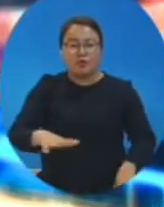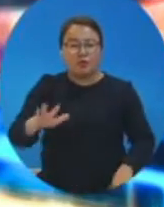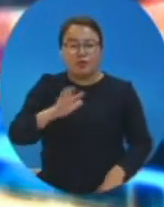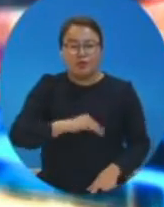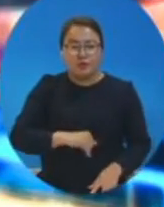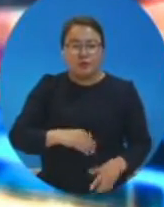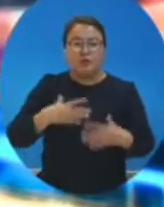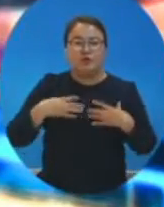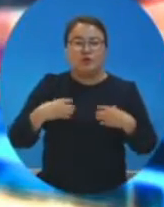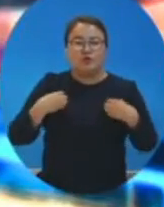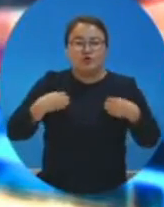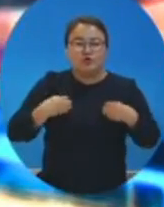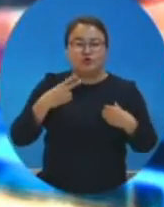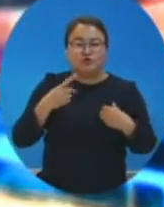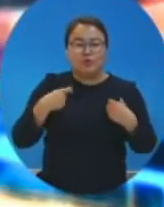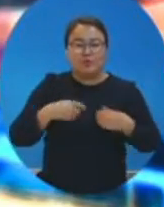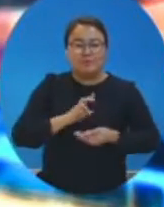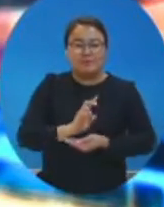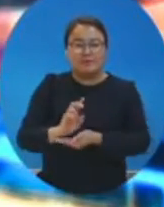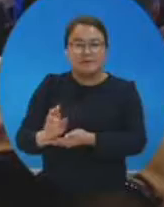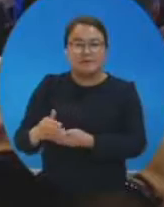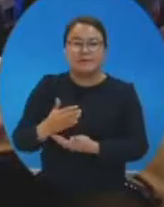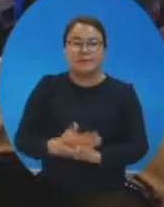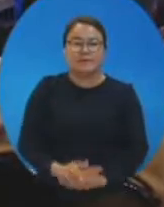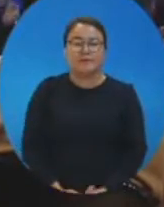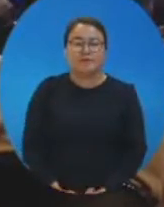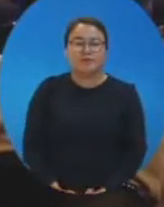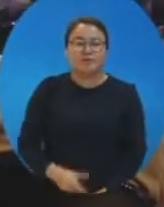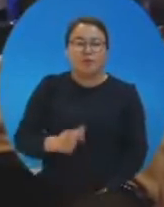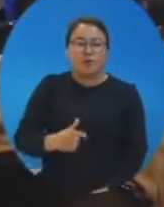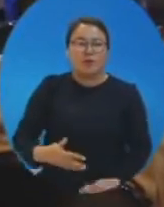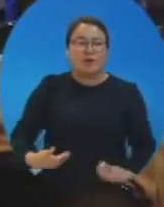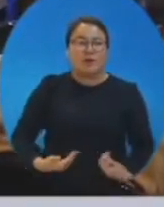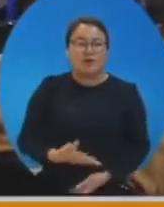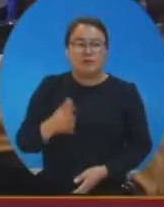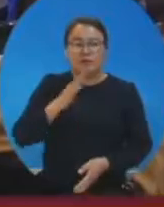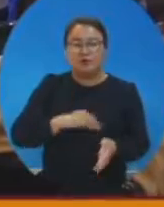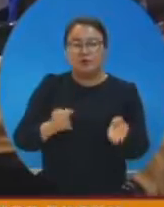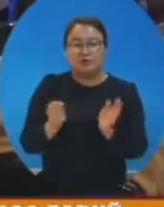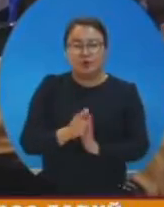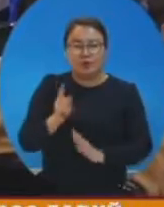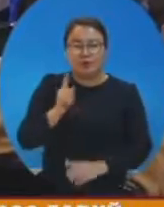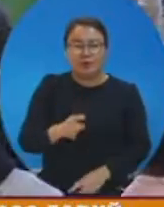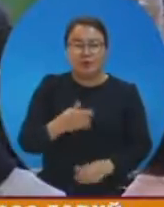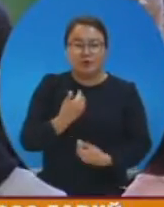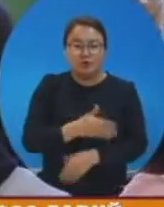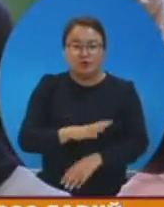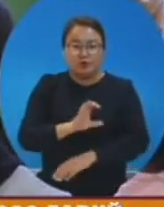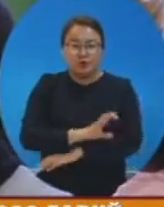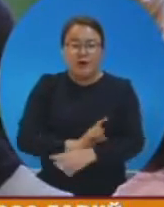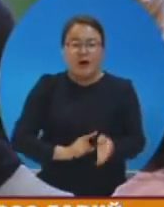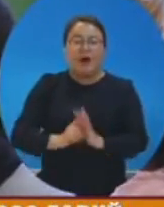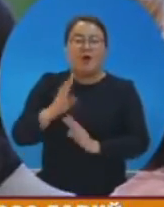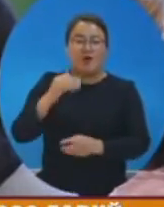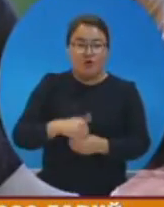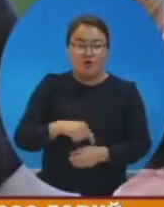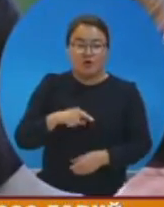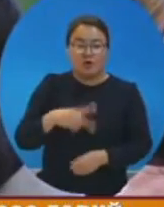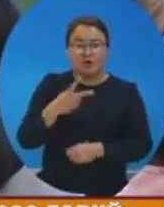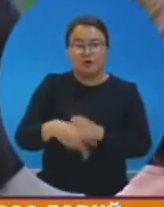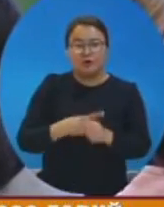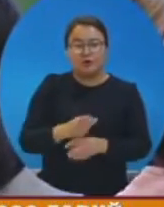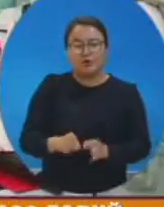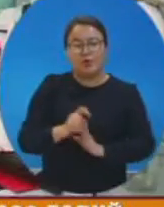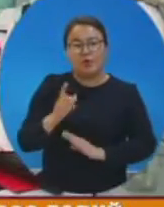хуваалцаж сурагчийн цүнхийг бэлгэлсэн байна. Хүний амьдралын чухал мөчийн нэг нь сургуульд элсэн орох байдаг. 2